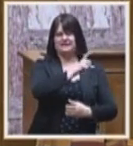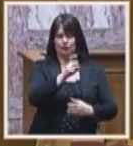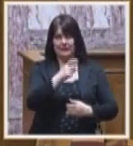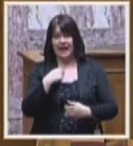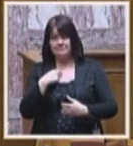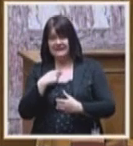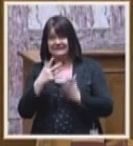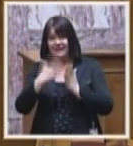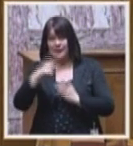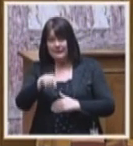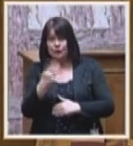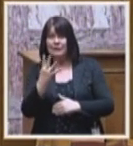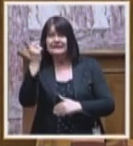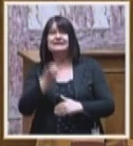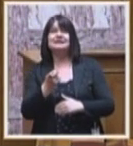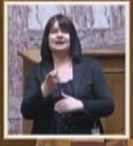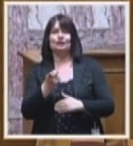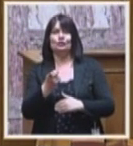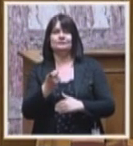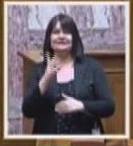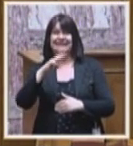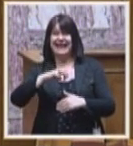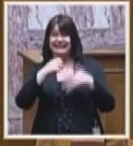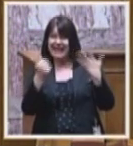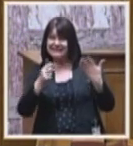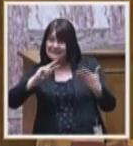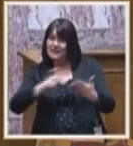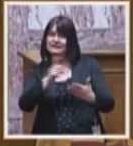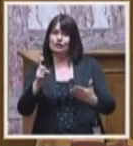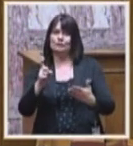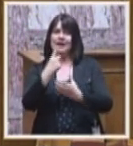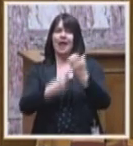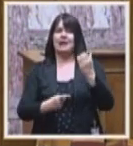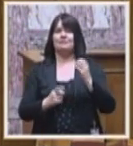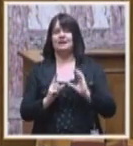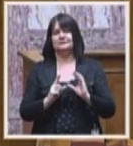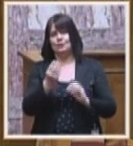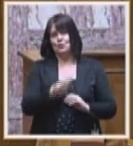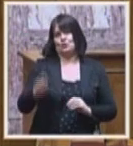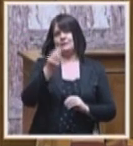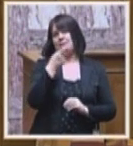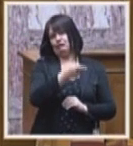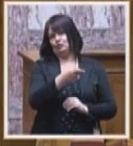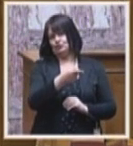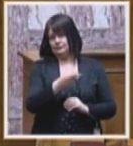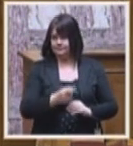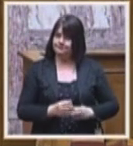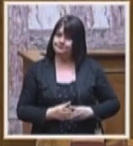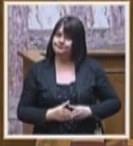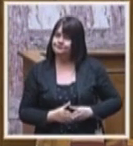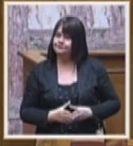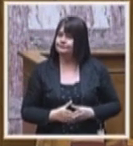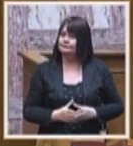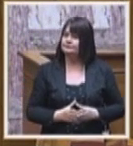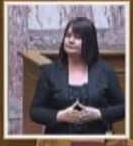έλλειμμα 15,4 του ΑΕΠ, δηλαδή 36 δισεκατομμύρια ευρώ παραπάνω από ό,τι μπορούσαμε